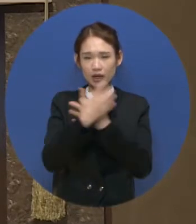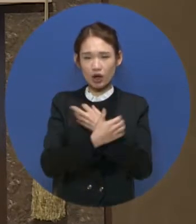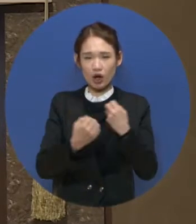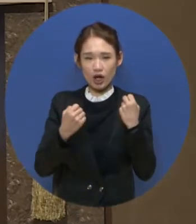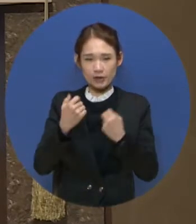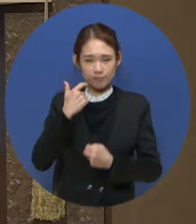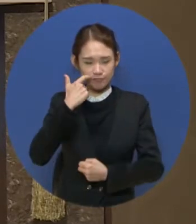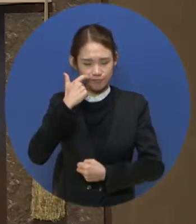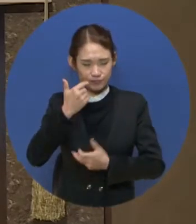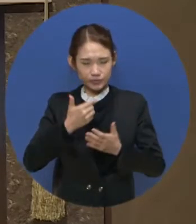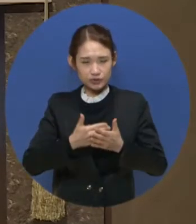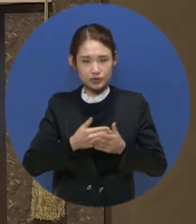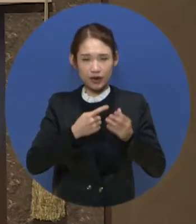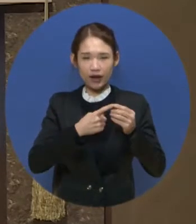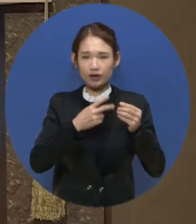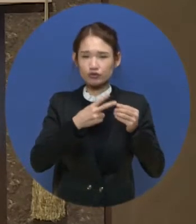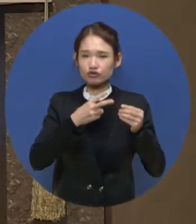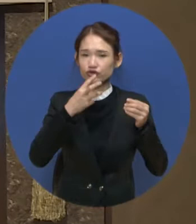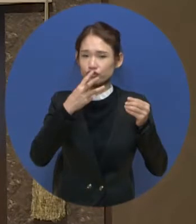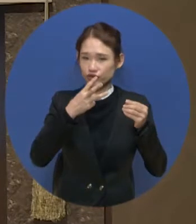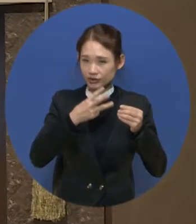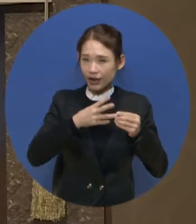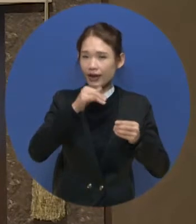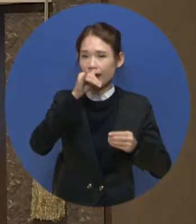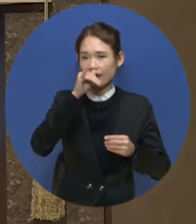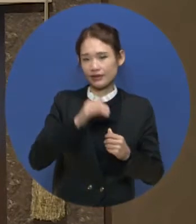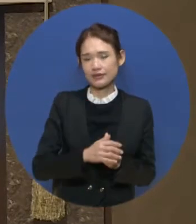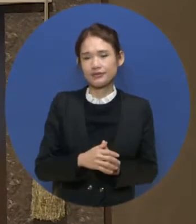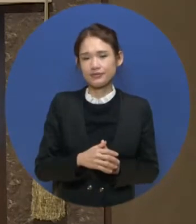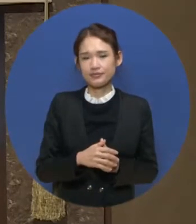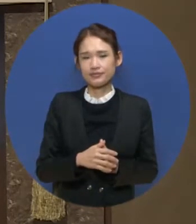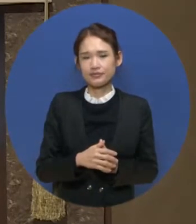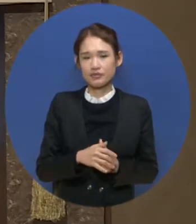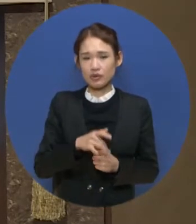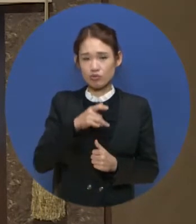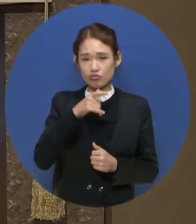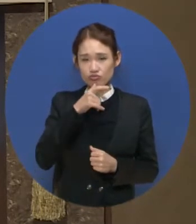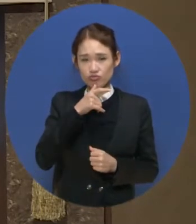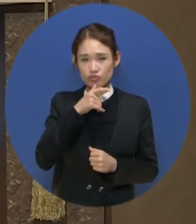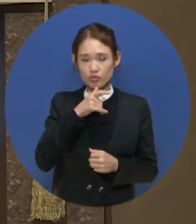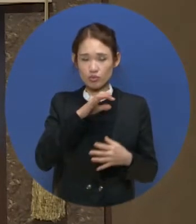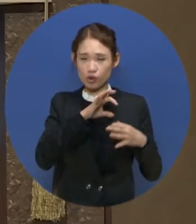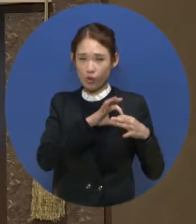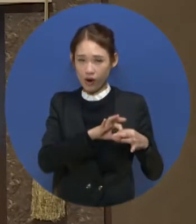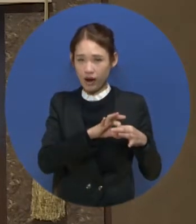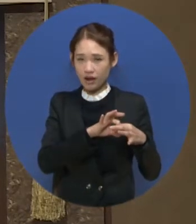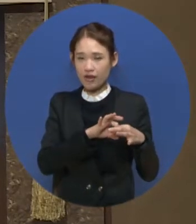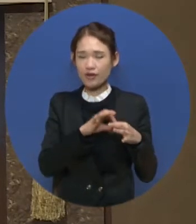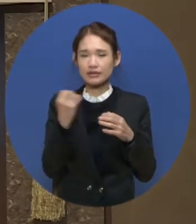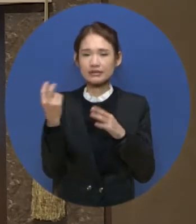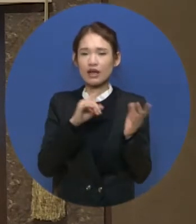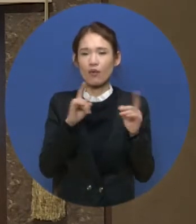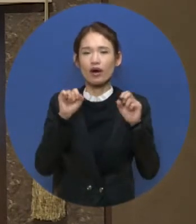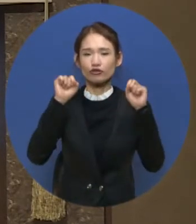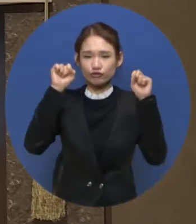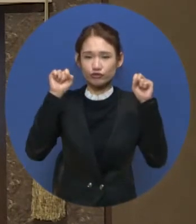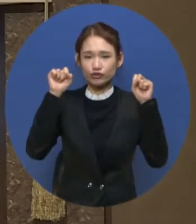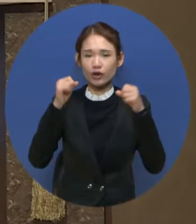건강을 유지해주는 이렇게 세 가지 축으로 이루어지는데요. 네. 물을 통한 그런 재활